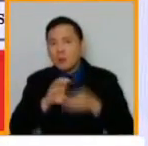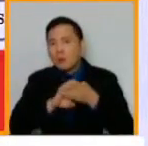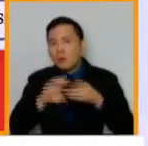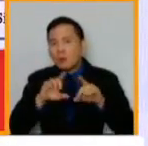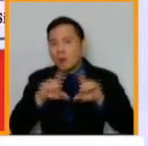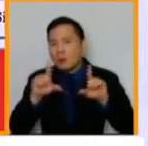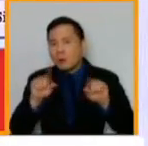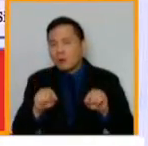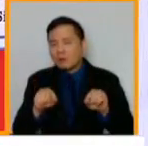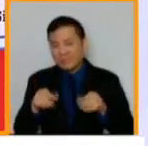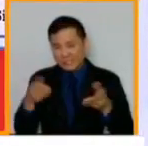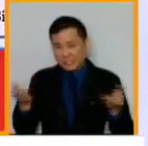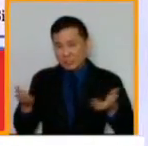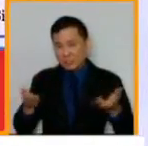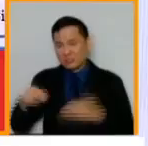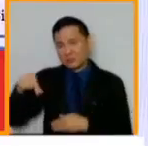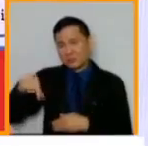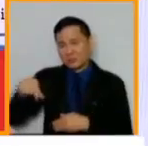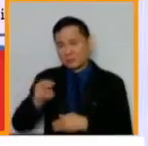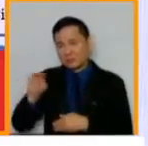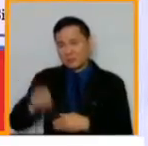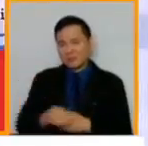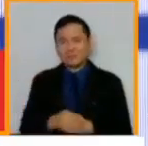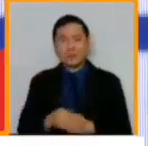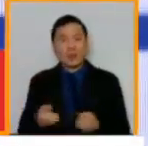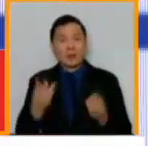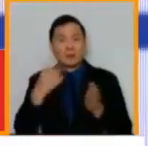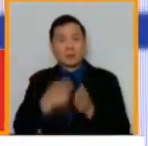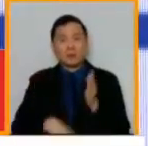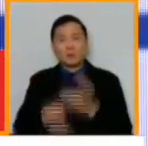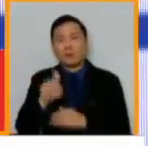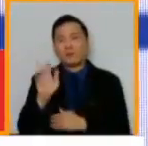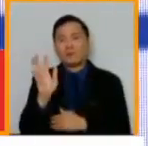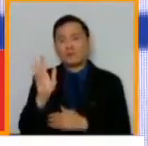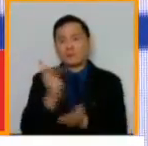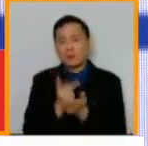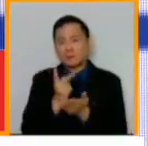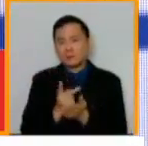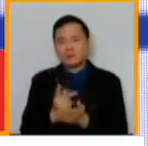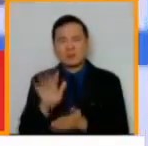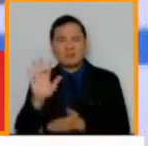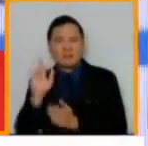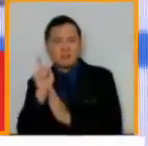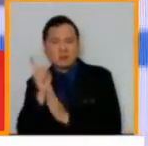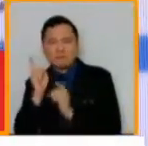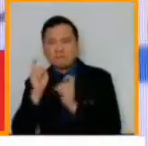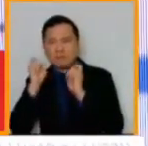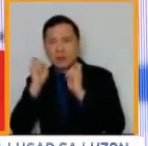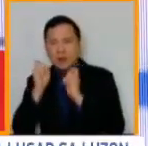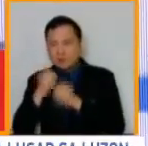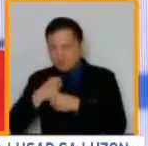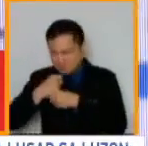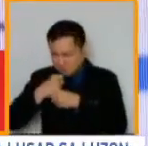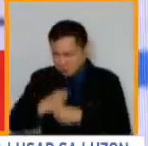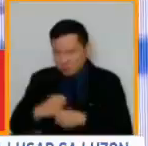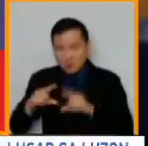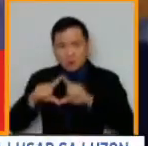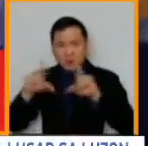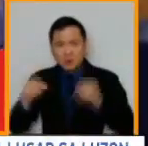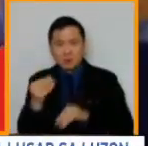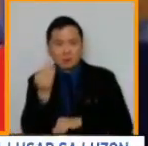halagang 150 pesos at sa loob lang ng 5 minuto, magkaka-vaccination card ka kahit paraw di ka